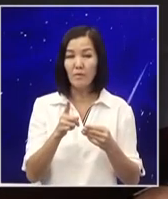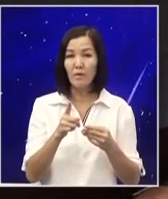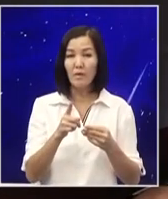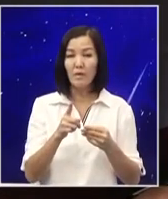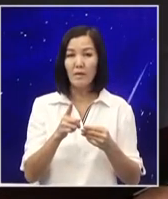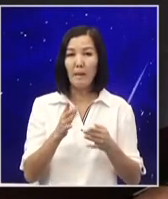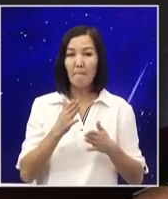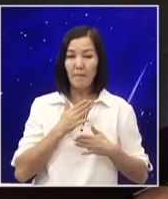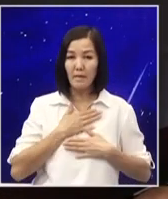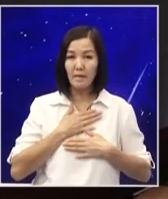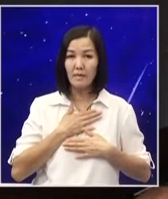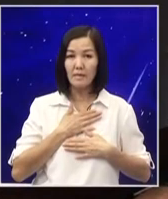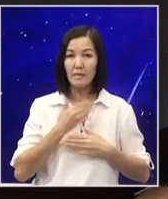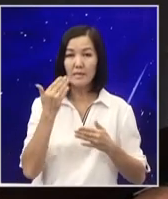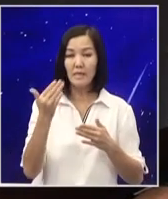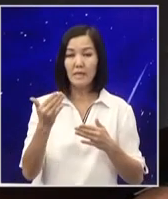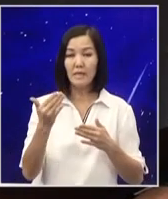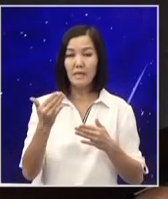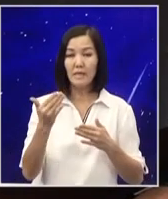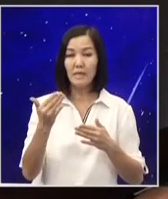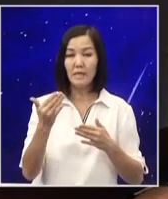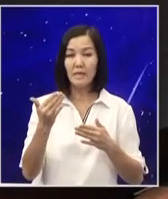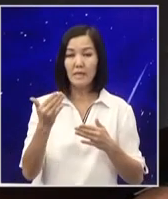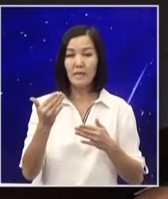Азаламаңдар. Менің жаңағы сендерге өткізген.